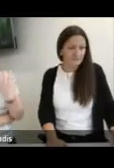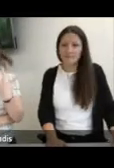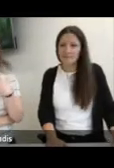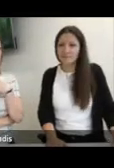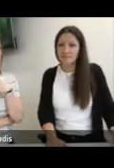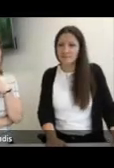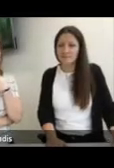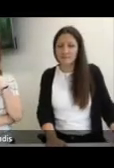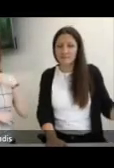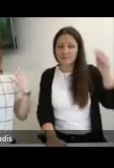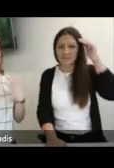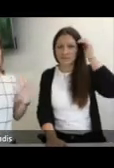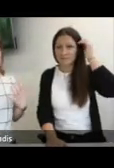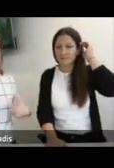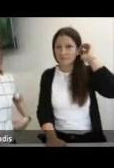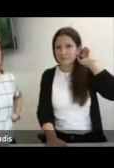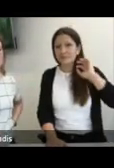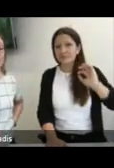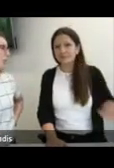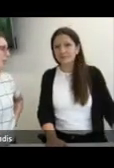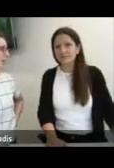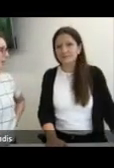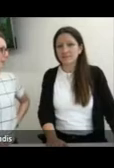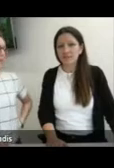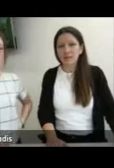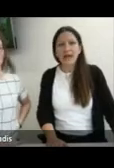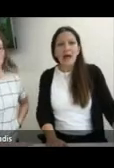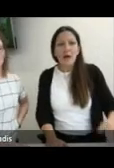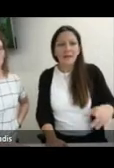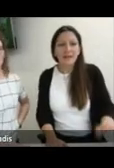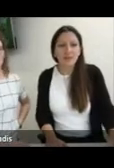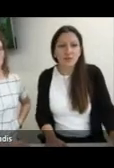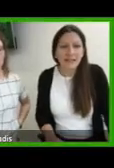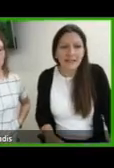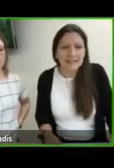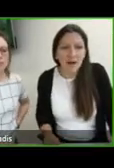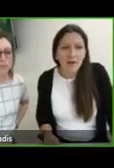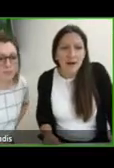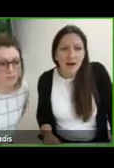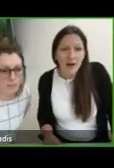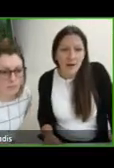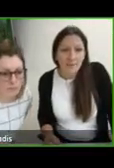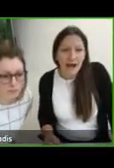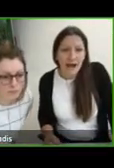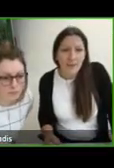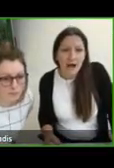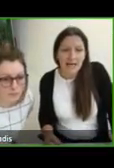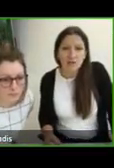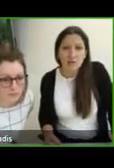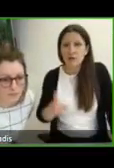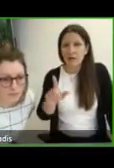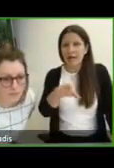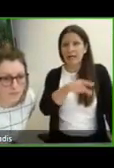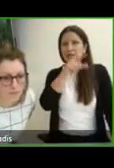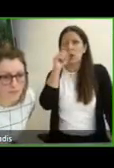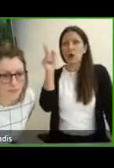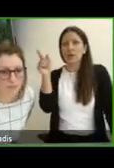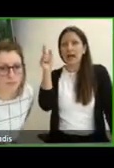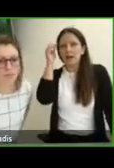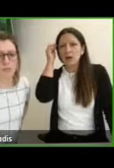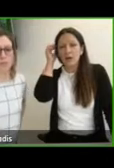sur comment on nourrit puis comment on s'informe. Ouais. Patrick, je vois ta question par rapport à la source.